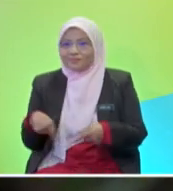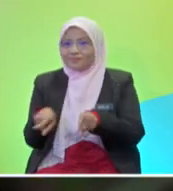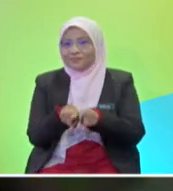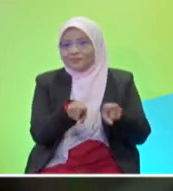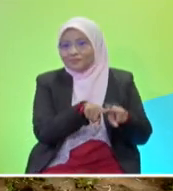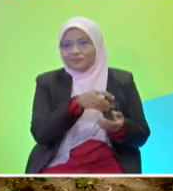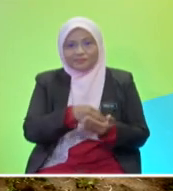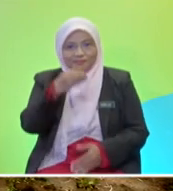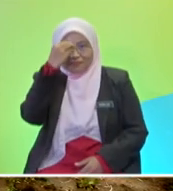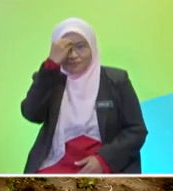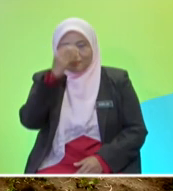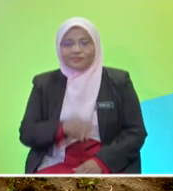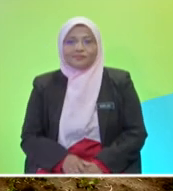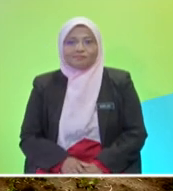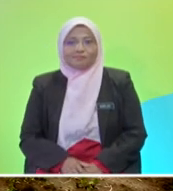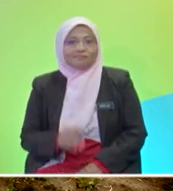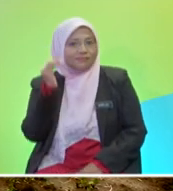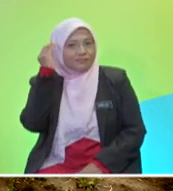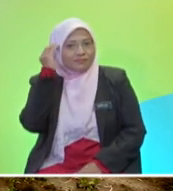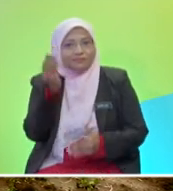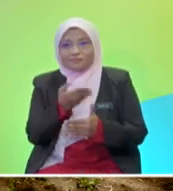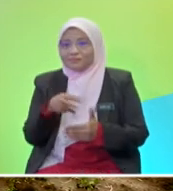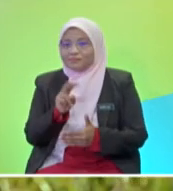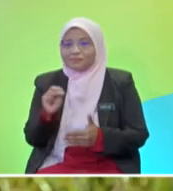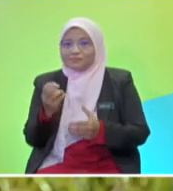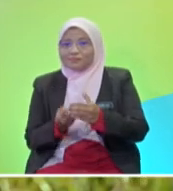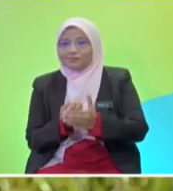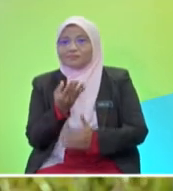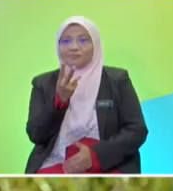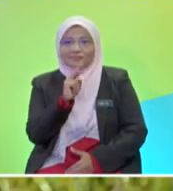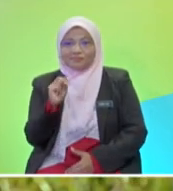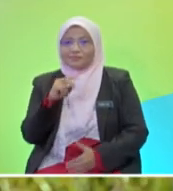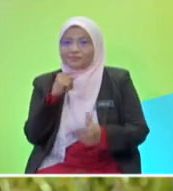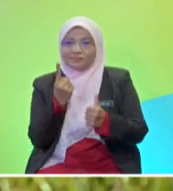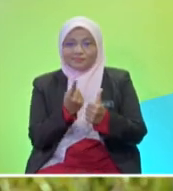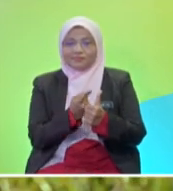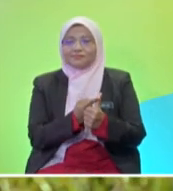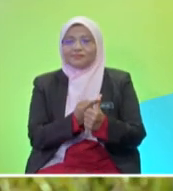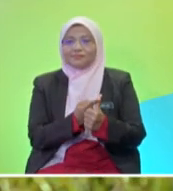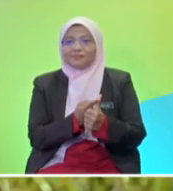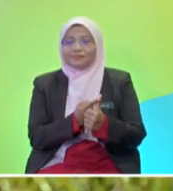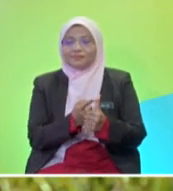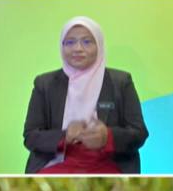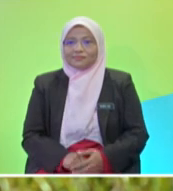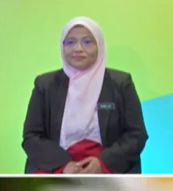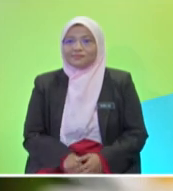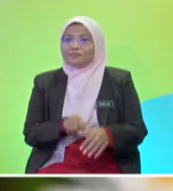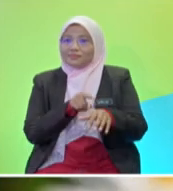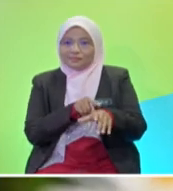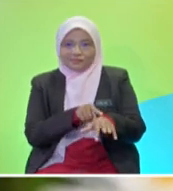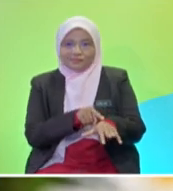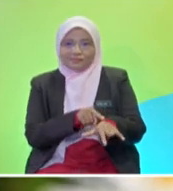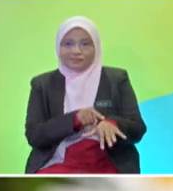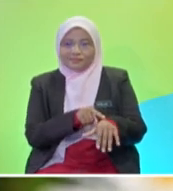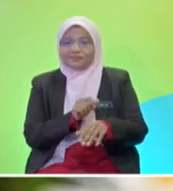Okey, kenali bahagian tumbuhan. Yang pertama, kita akan kenali bahagian daun.